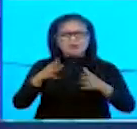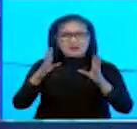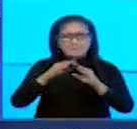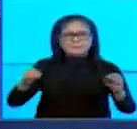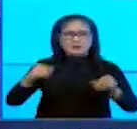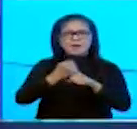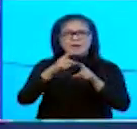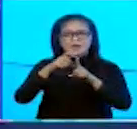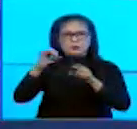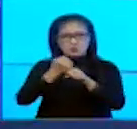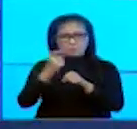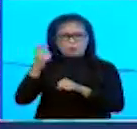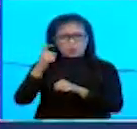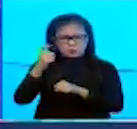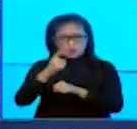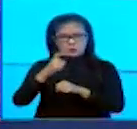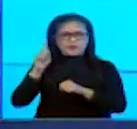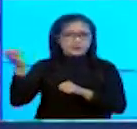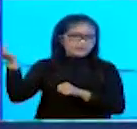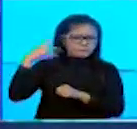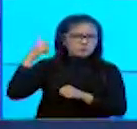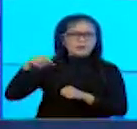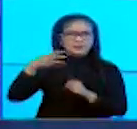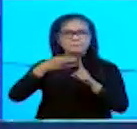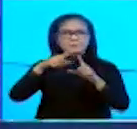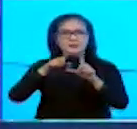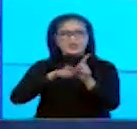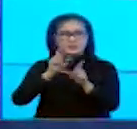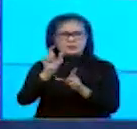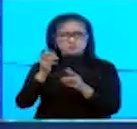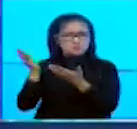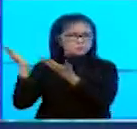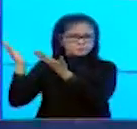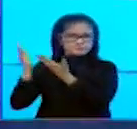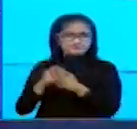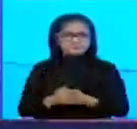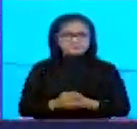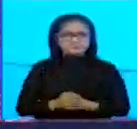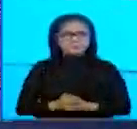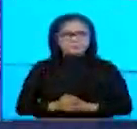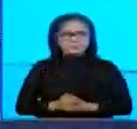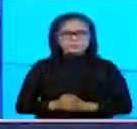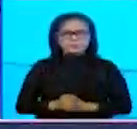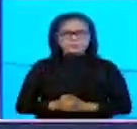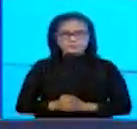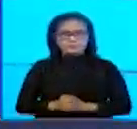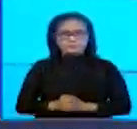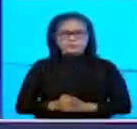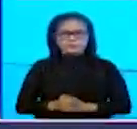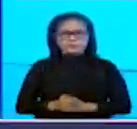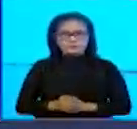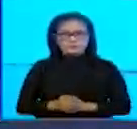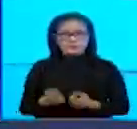Jawa Barat. Dan berikut laporan Bayu Pradana serta juru kamera Yudi Richard. Libur Isra Mi'raj, jalan